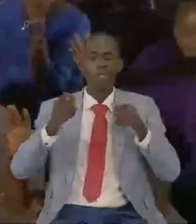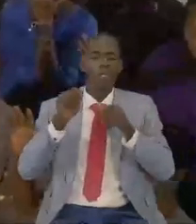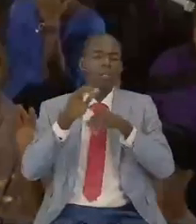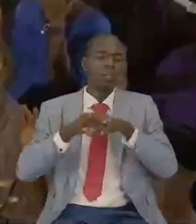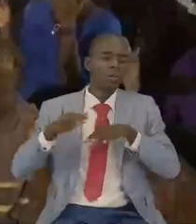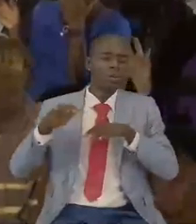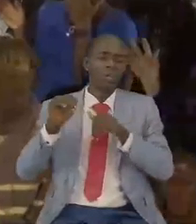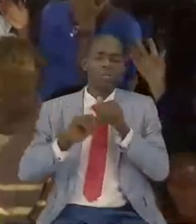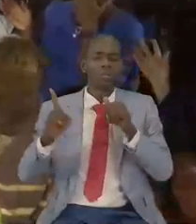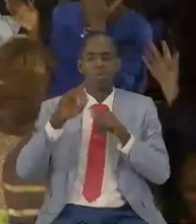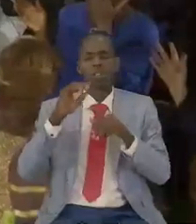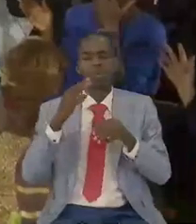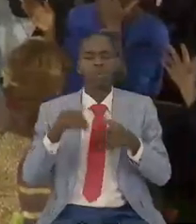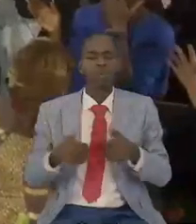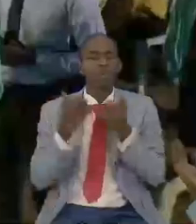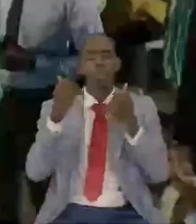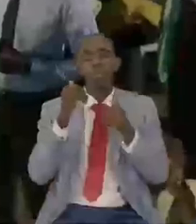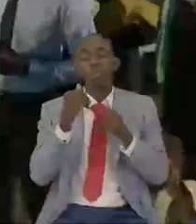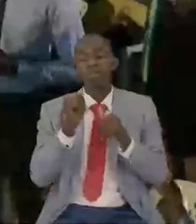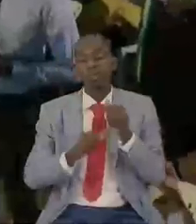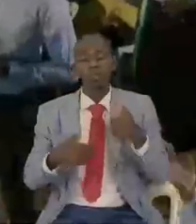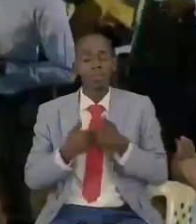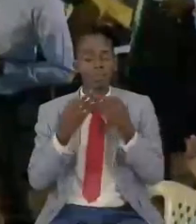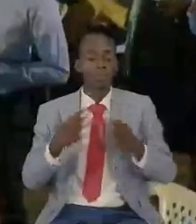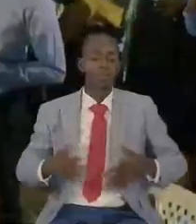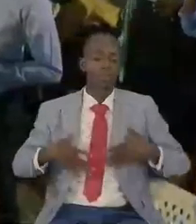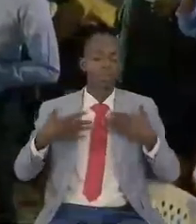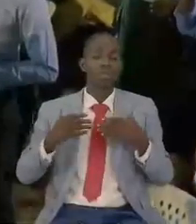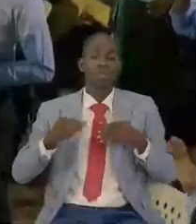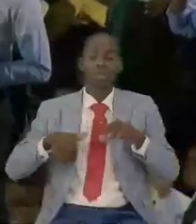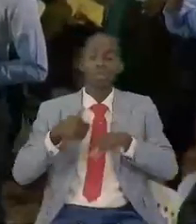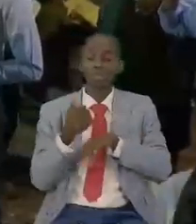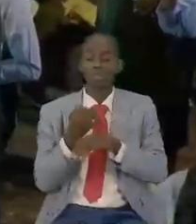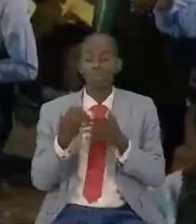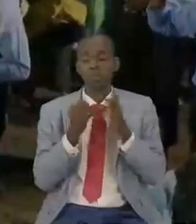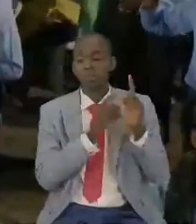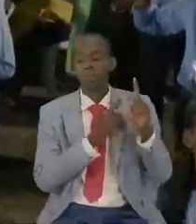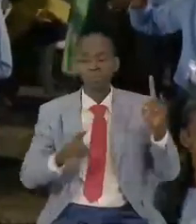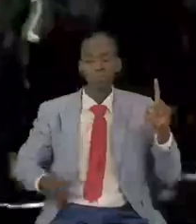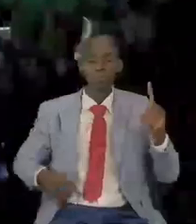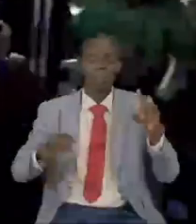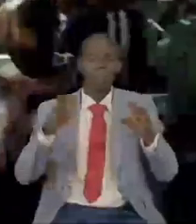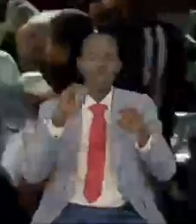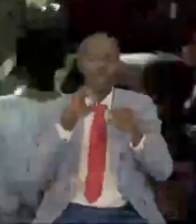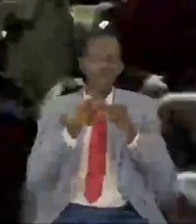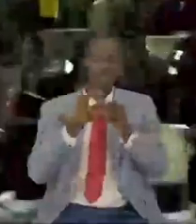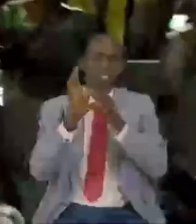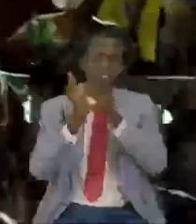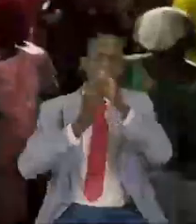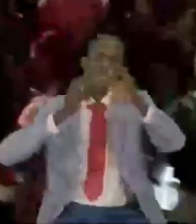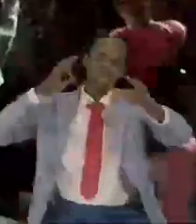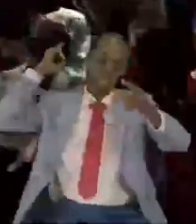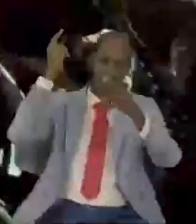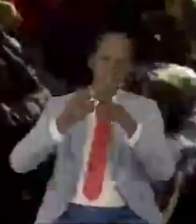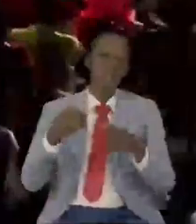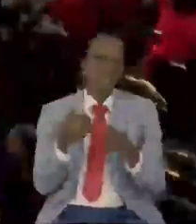sur tout défi de leur vie. Confirme le Seigneur. Au nom de Jésus, nous